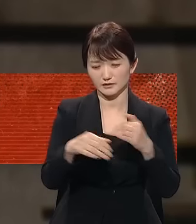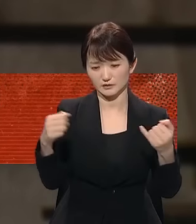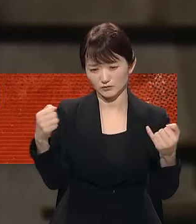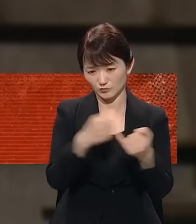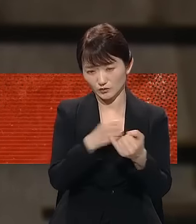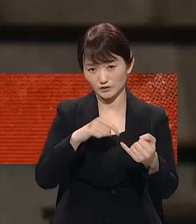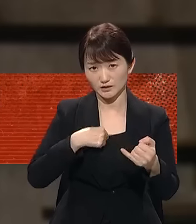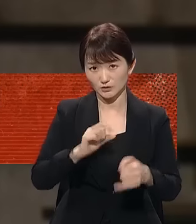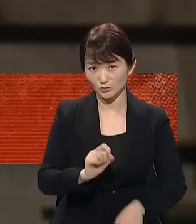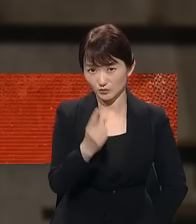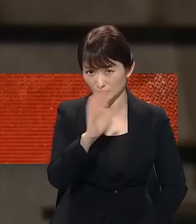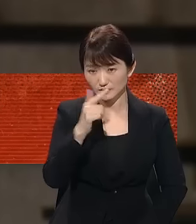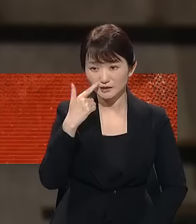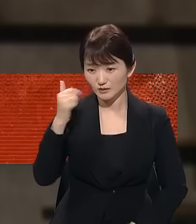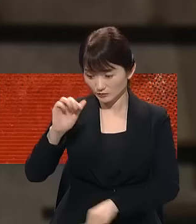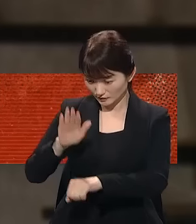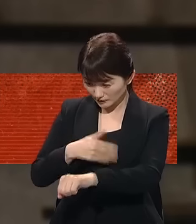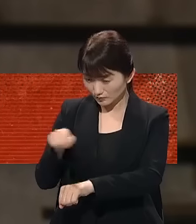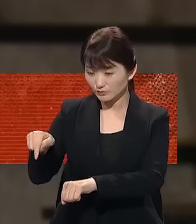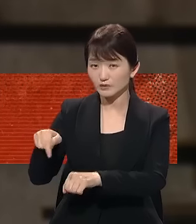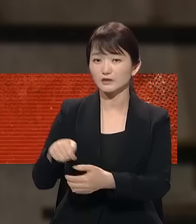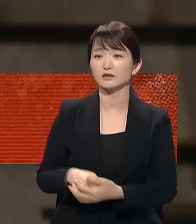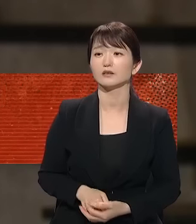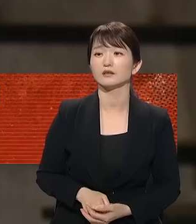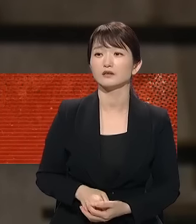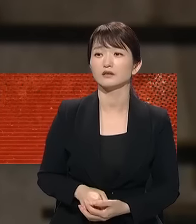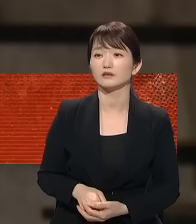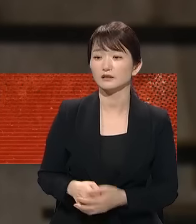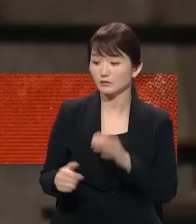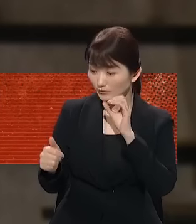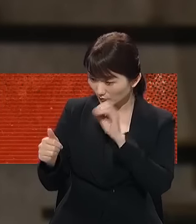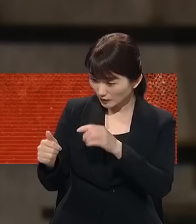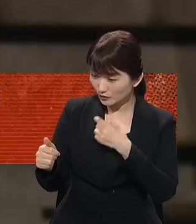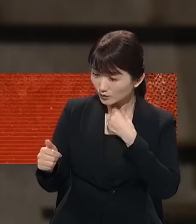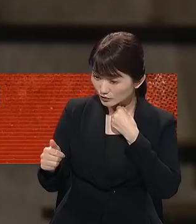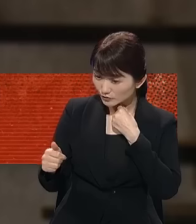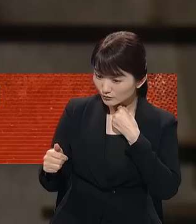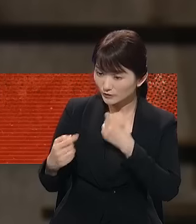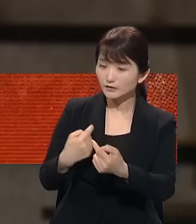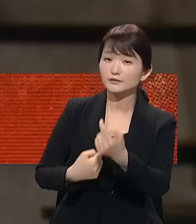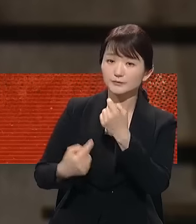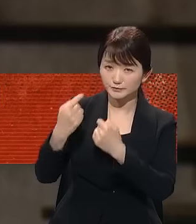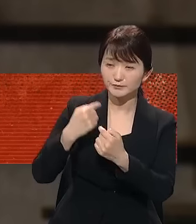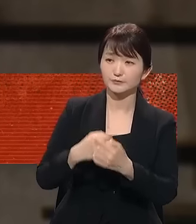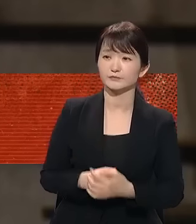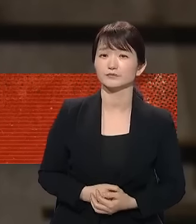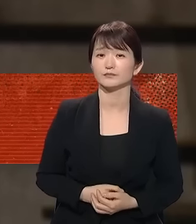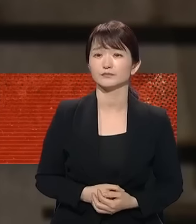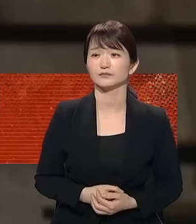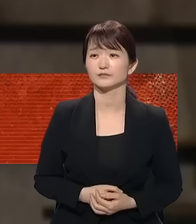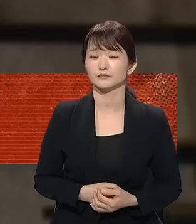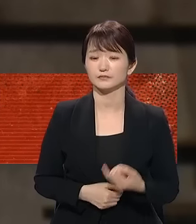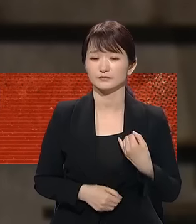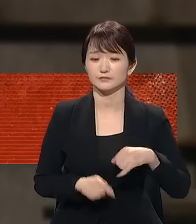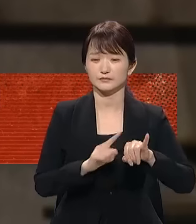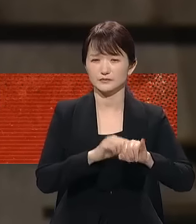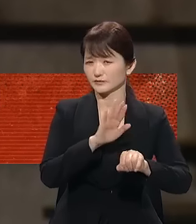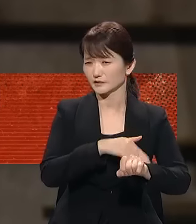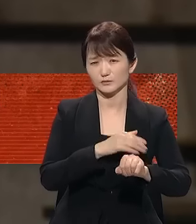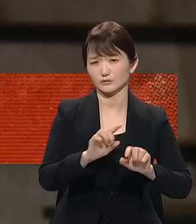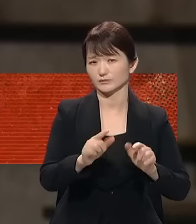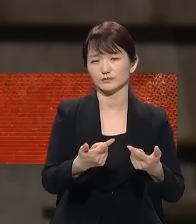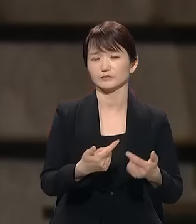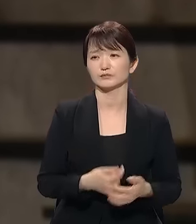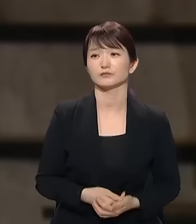인해서 일어난 것이 아니라 아버지 잘못이다라고 하는 것을 좀 얘기하고 싶어서 제보를 하셨다라고 예, 하는데 예. 제보자분 잘못 아닙니다.